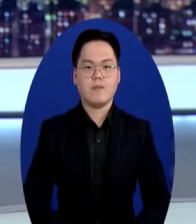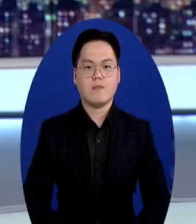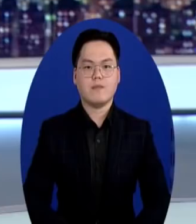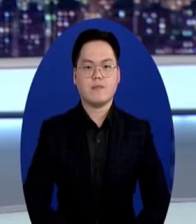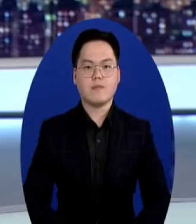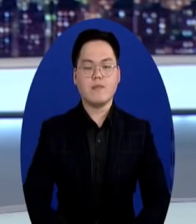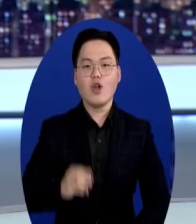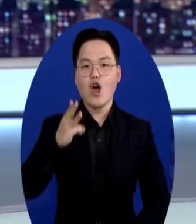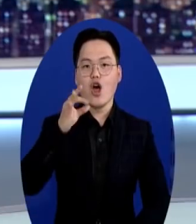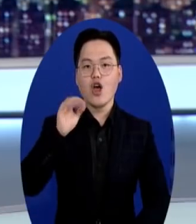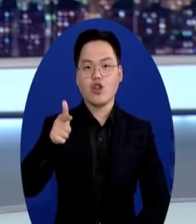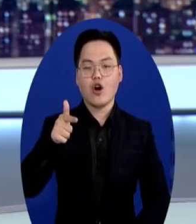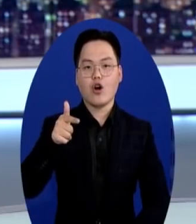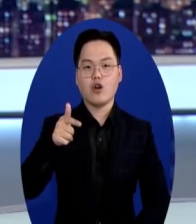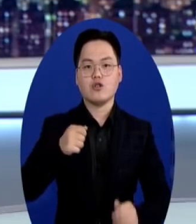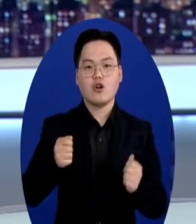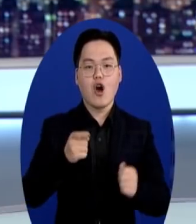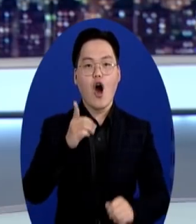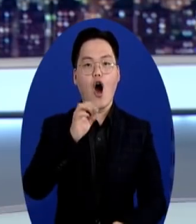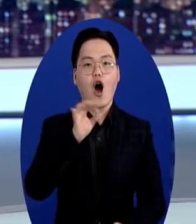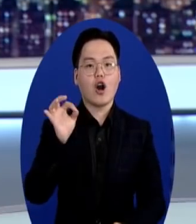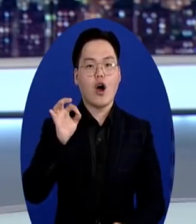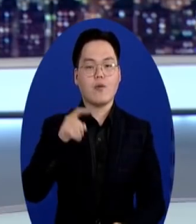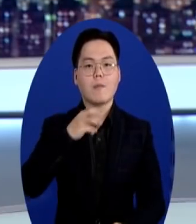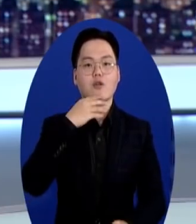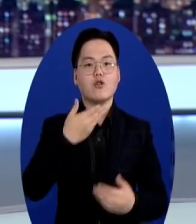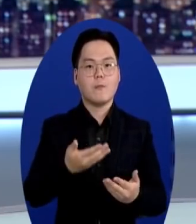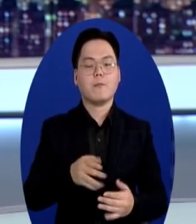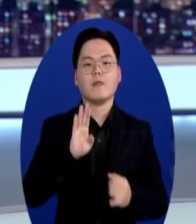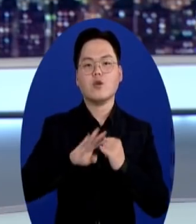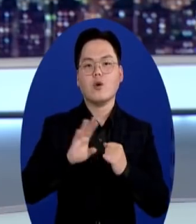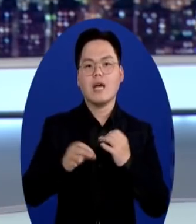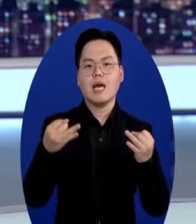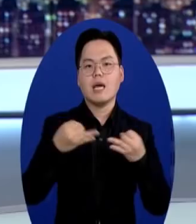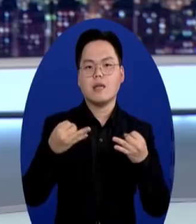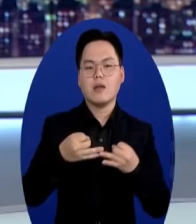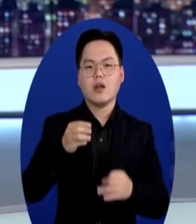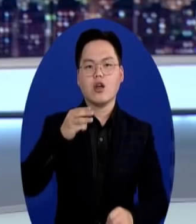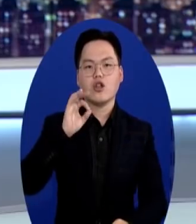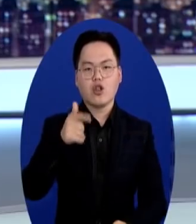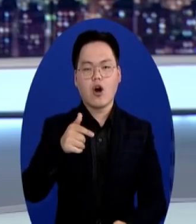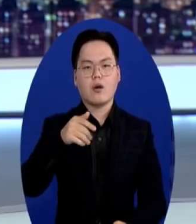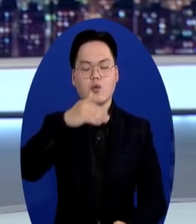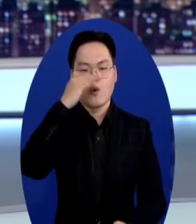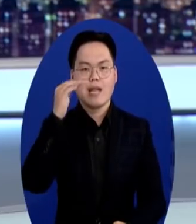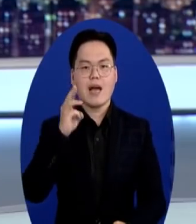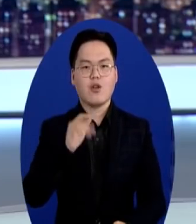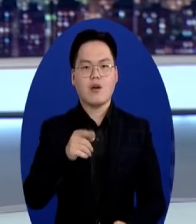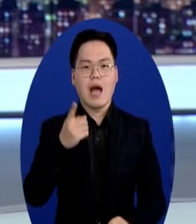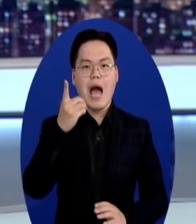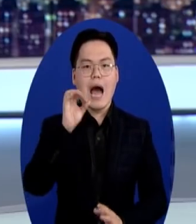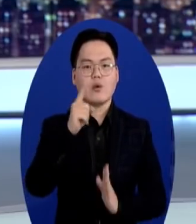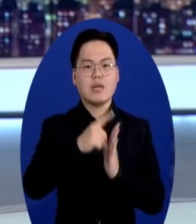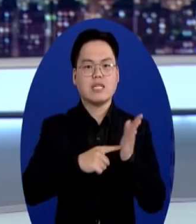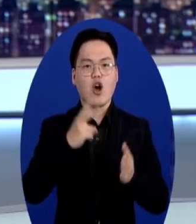Эрчим хүчний зохицуулах хорооноос өнөөдөр цаг үеийн асуудлаар мэдээлэл хийлээ. Сүүлийн үед захим орчинд цахилгаан дулааны үн тарифыг ирэх 10 дугаар сараас